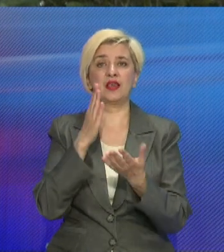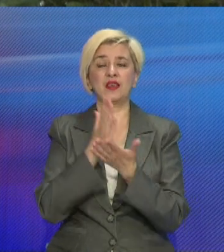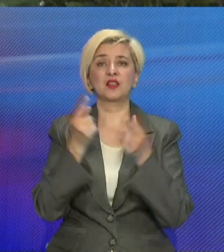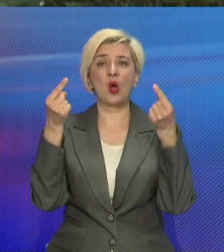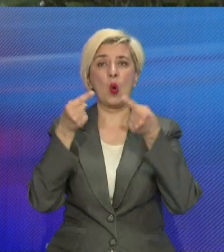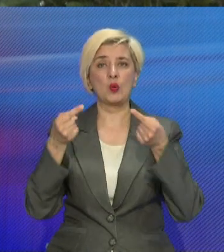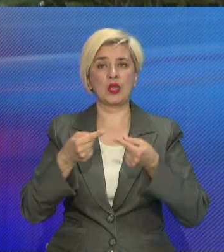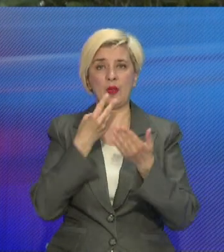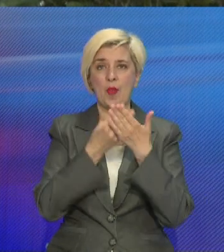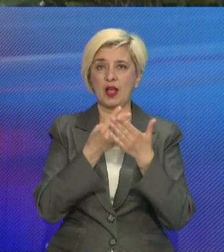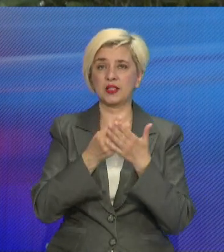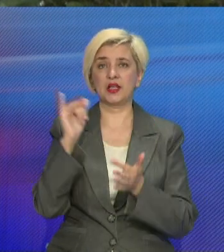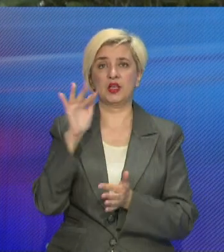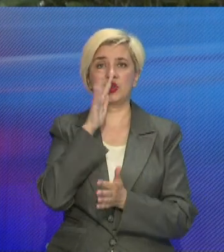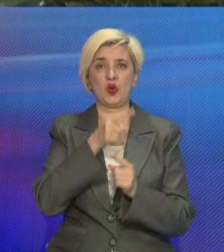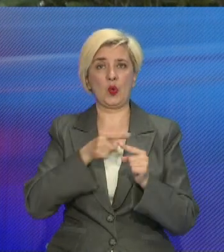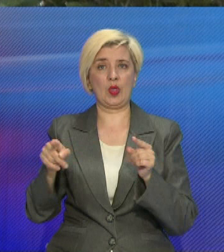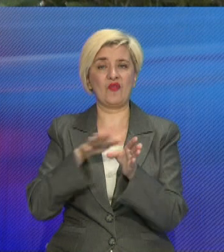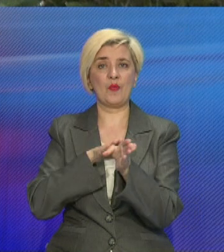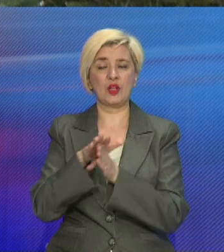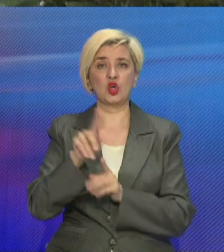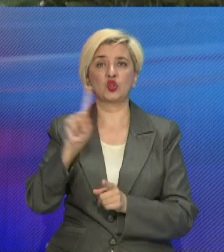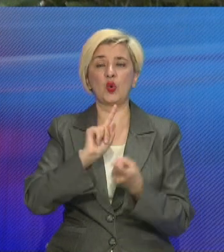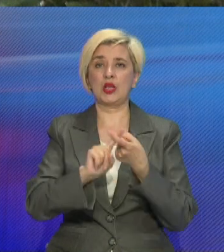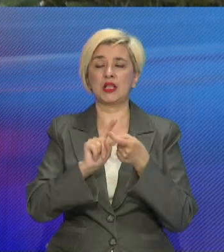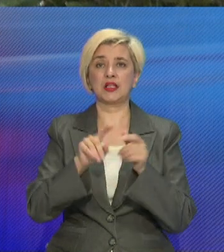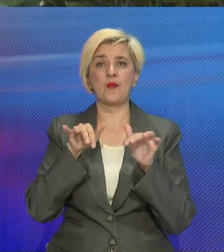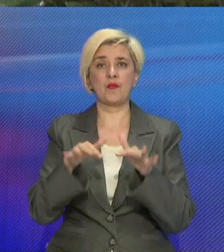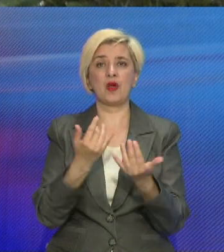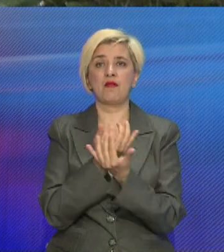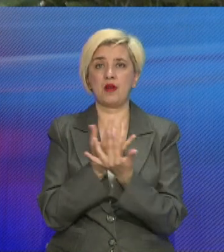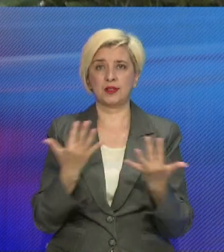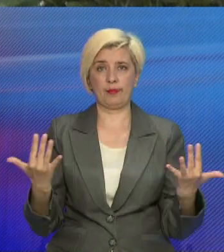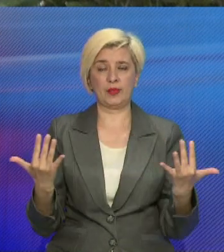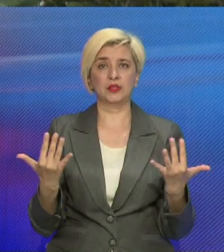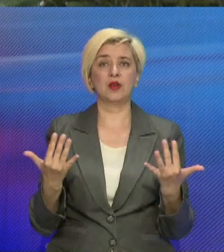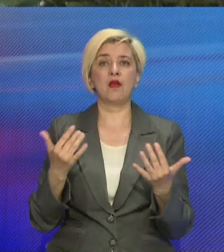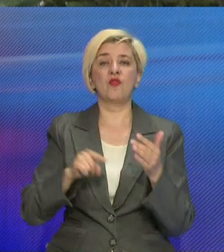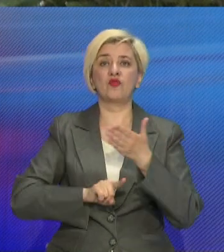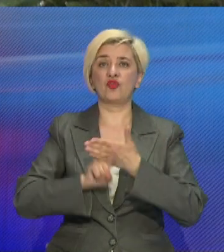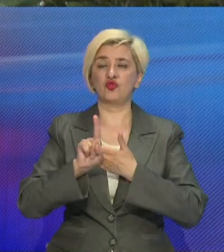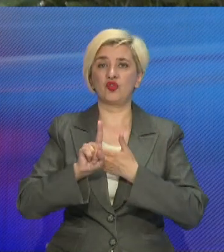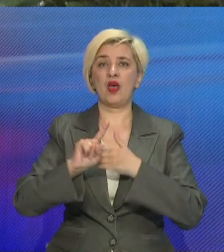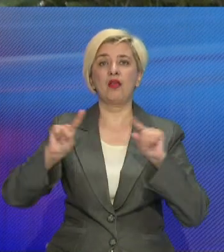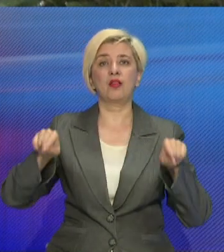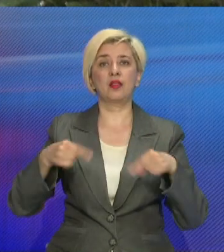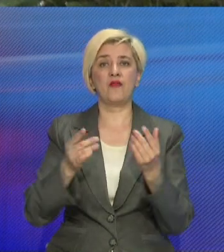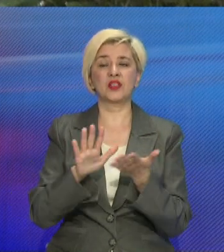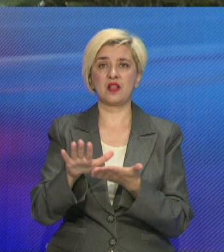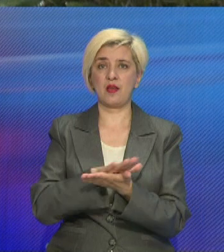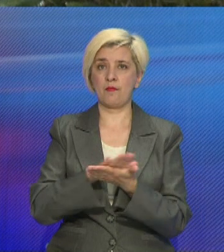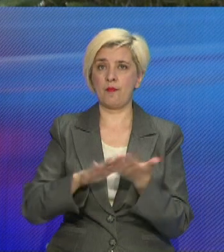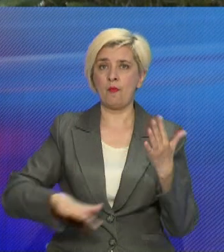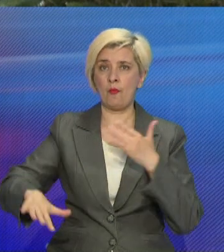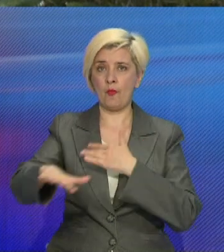исполнители, определены сроки выполнения. Что касается мероприятий, то они очень разнообразны, начиная от наведения банального порядка